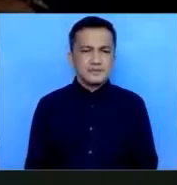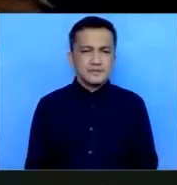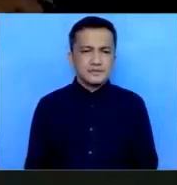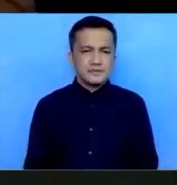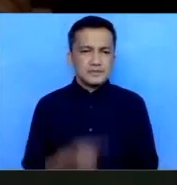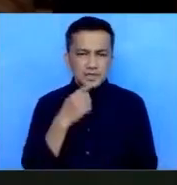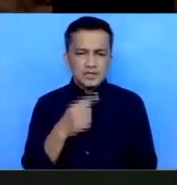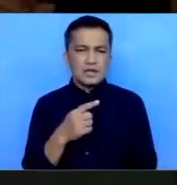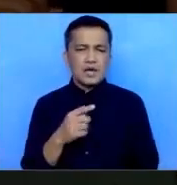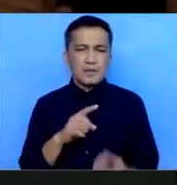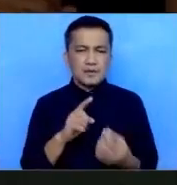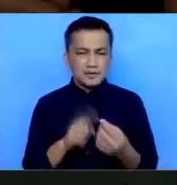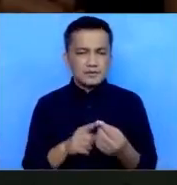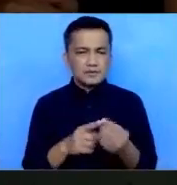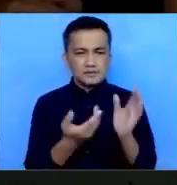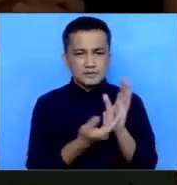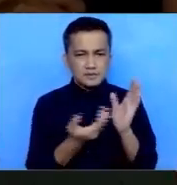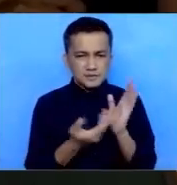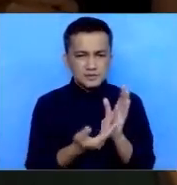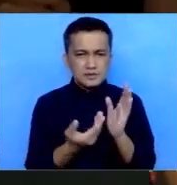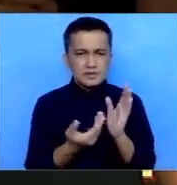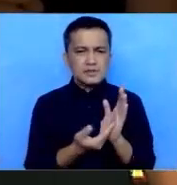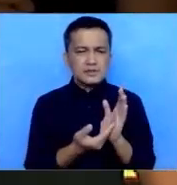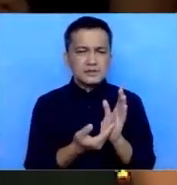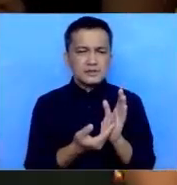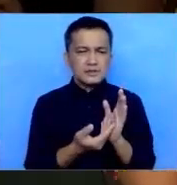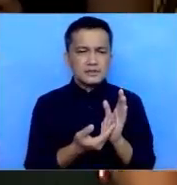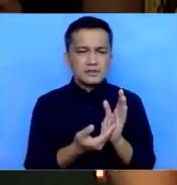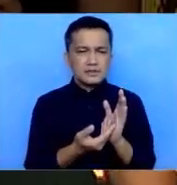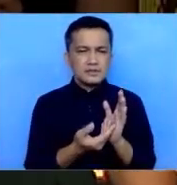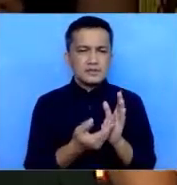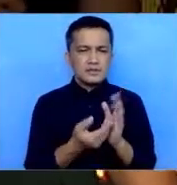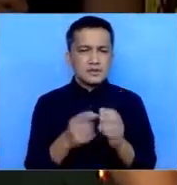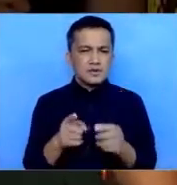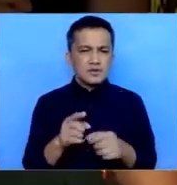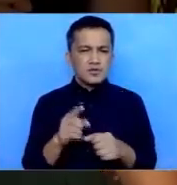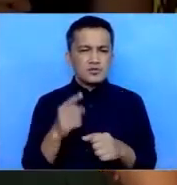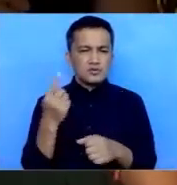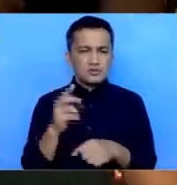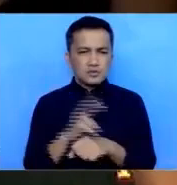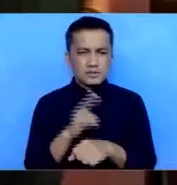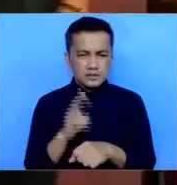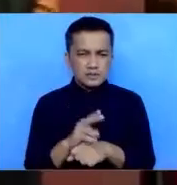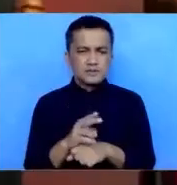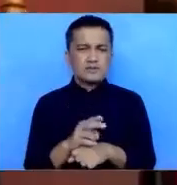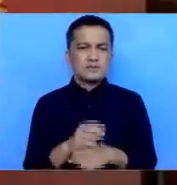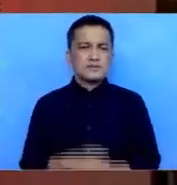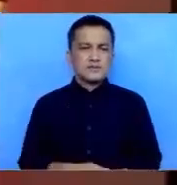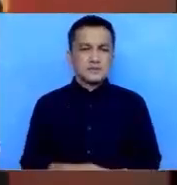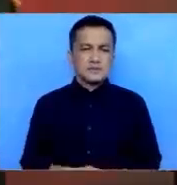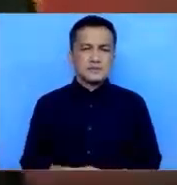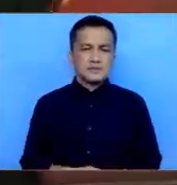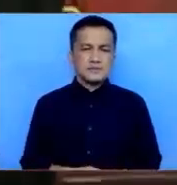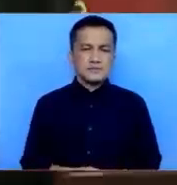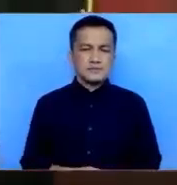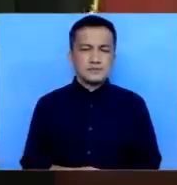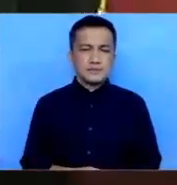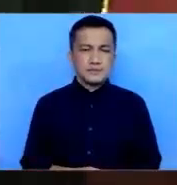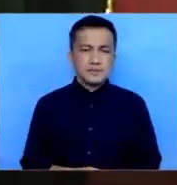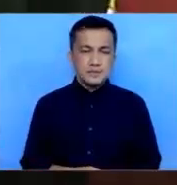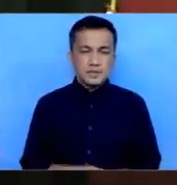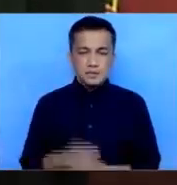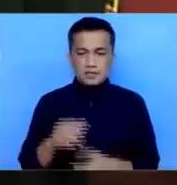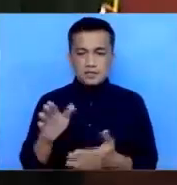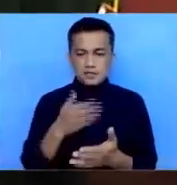rehabilitate niyo po ito at nakakatuwa isa sa kapisa mga unang gagamit. Ang mga Sing Master at